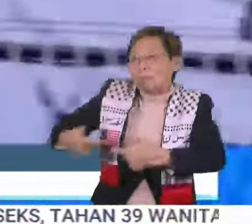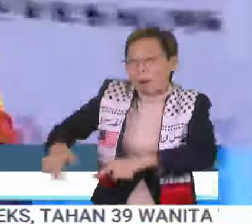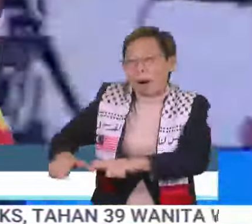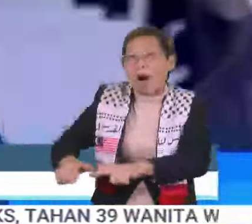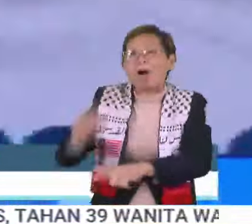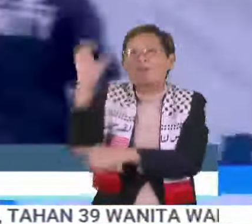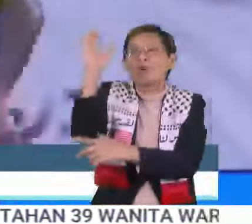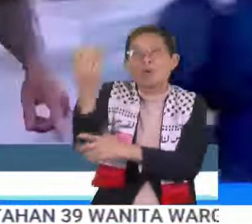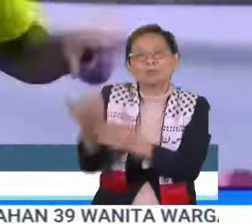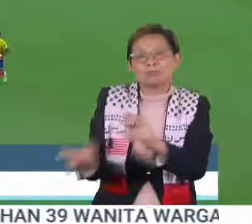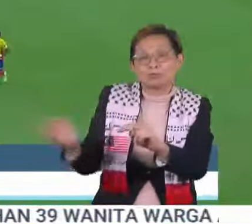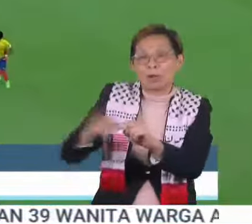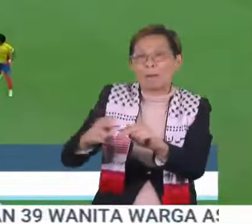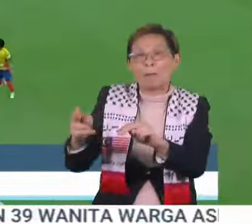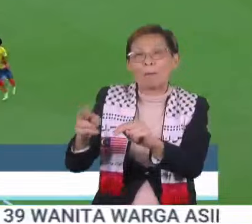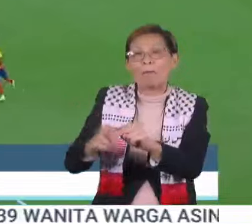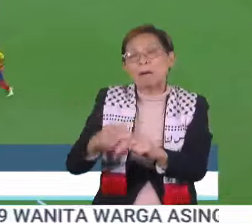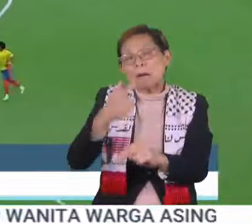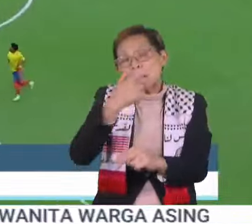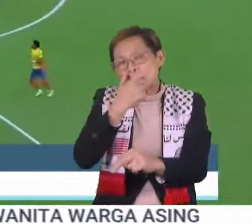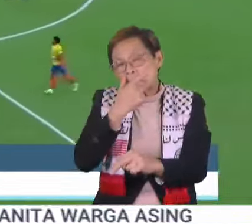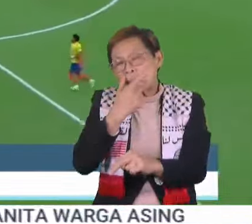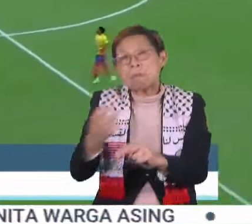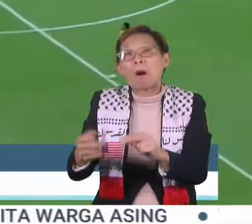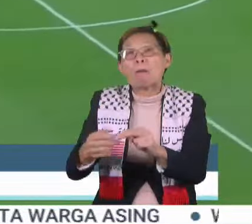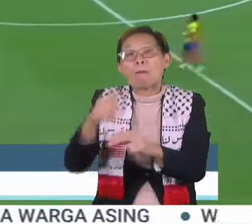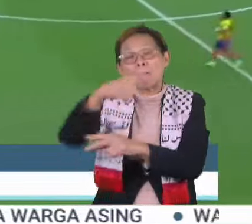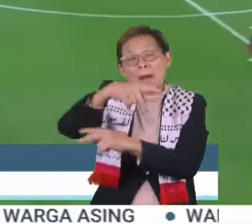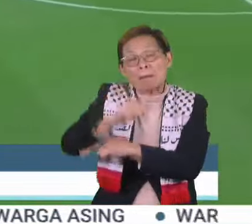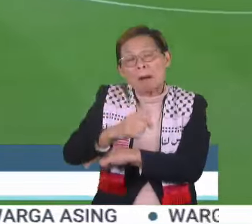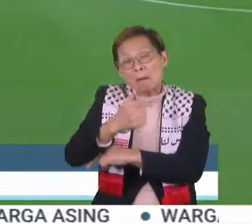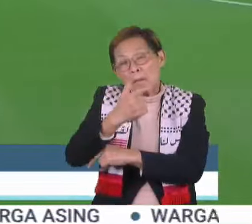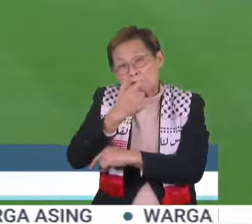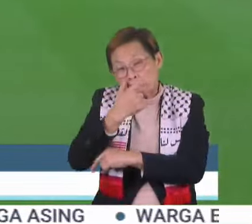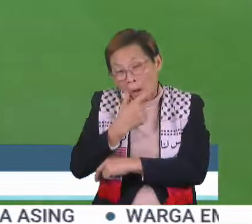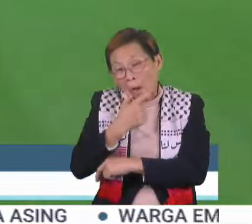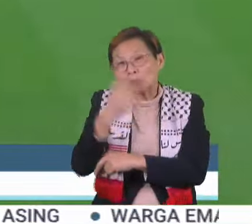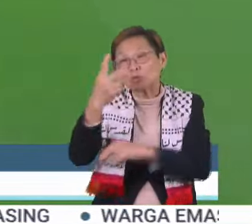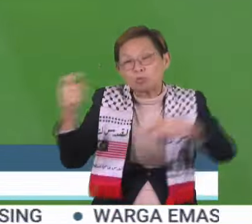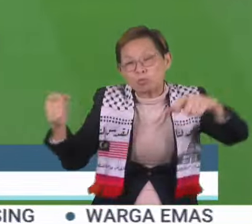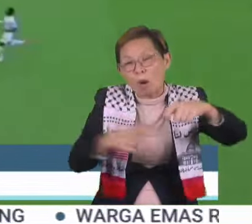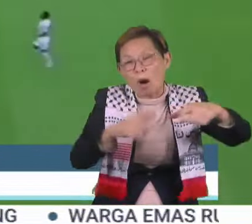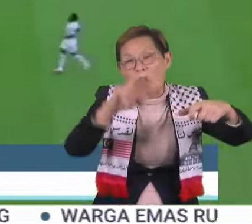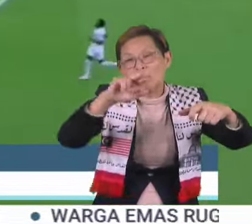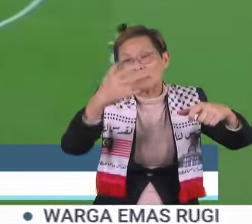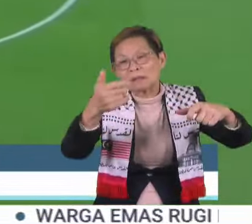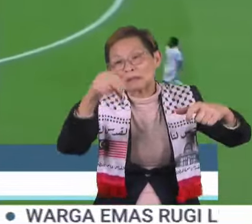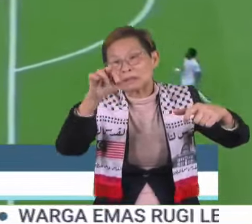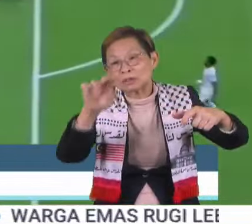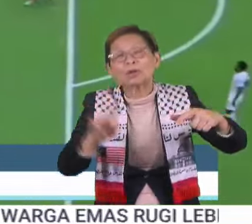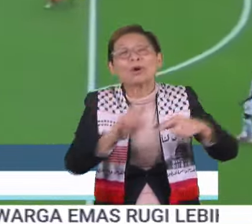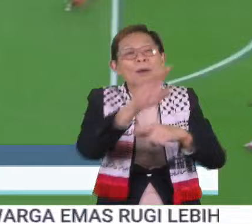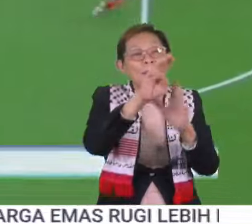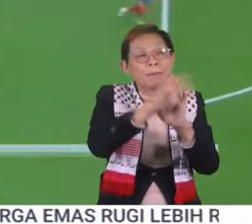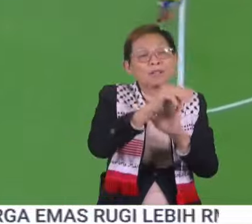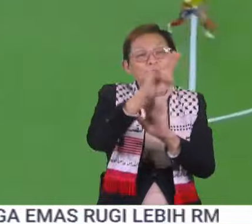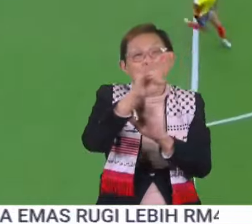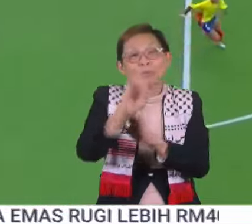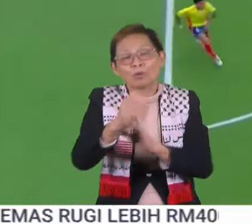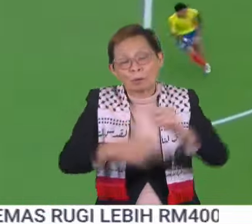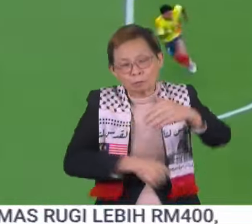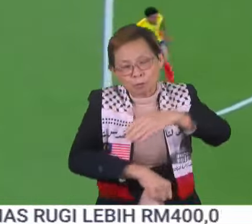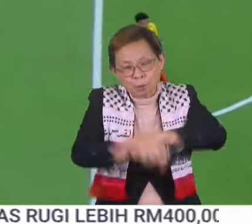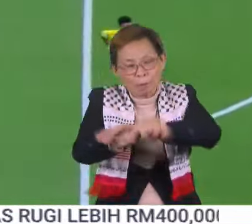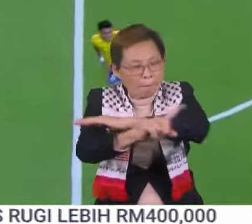Sebaliknya, Colombia terus menambah duka Panama dengan dua lagi jaringan hasil ledakan Richard Rios, minit ke-70 dan